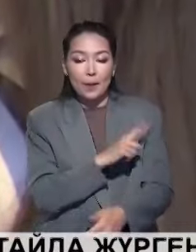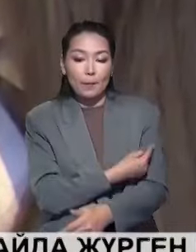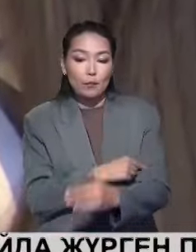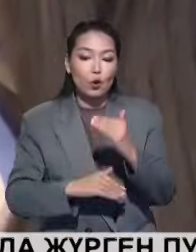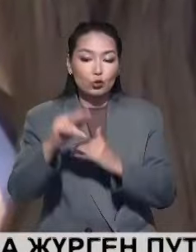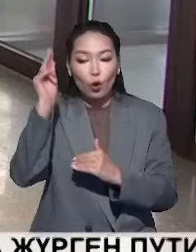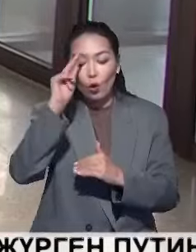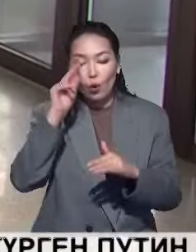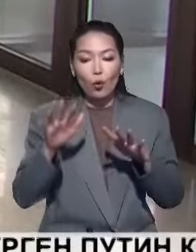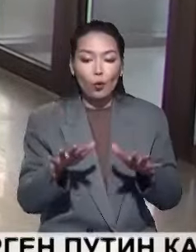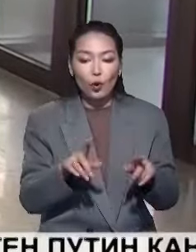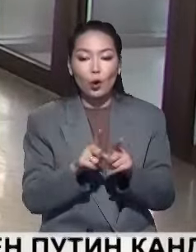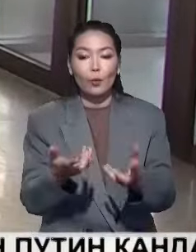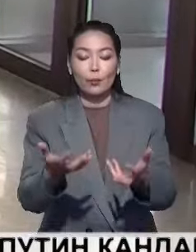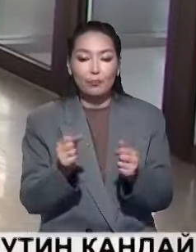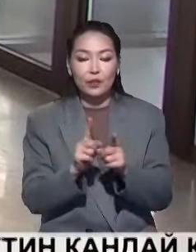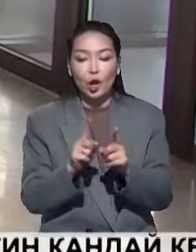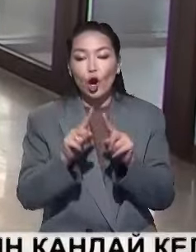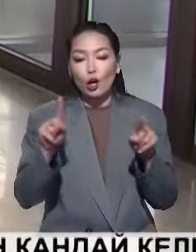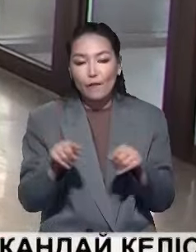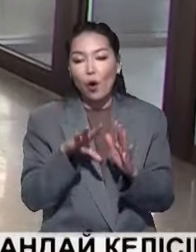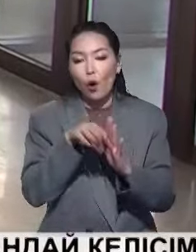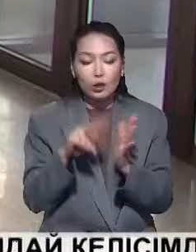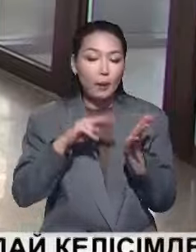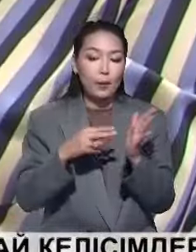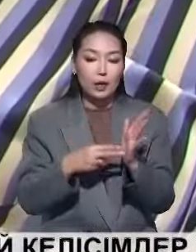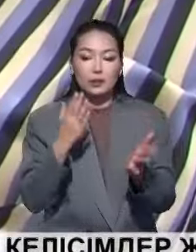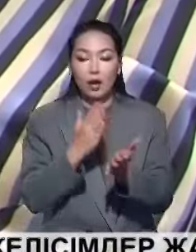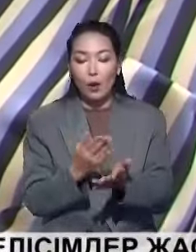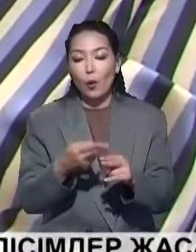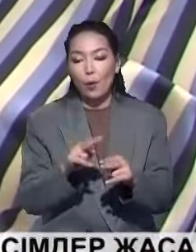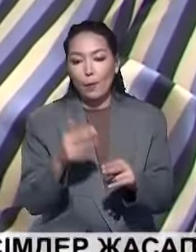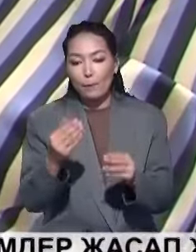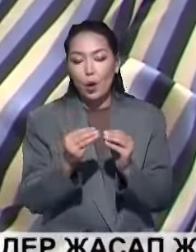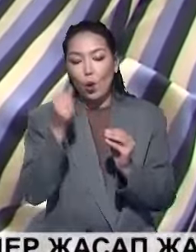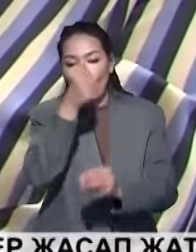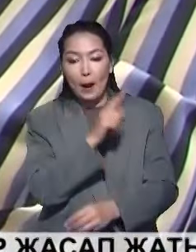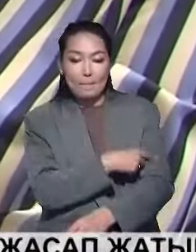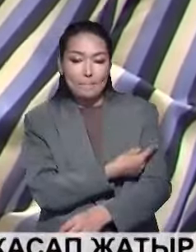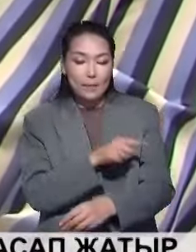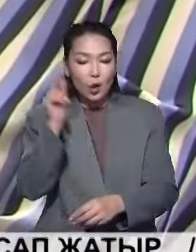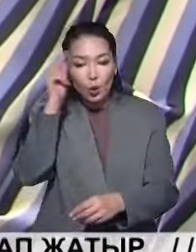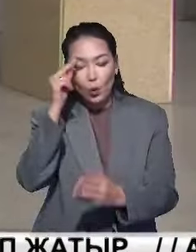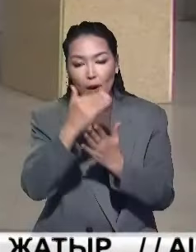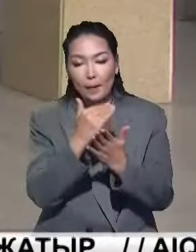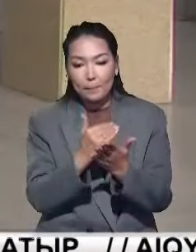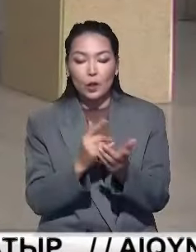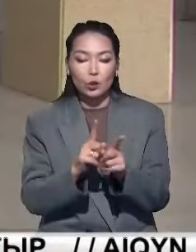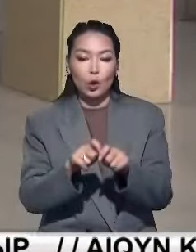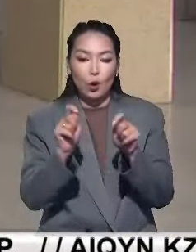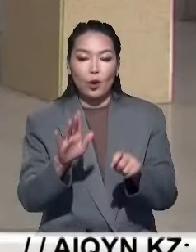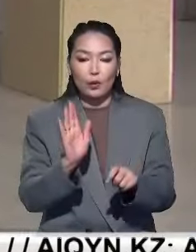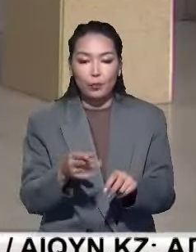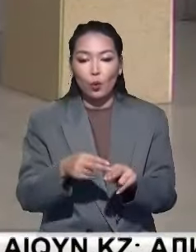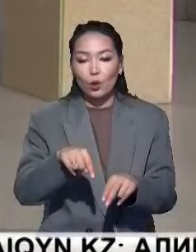оқу орындарына қабылдауға квота енгізу мәселесін қарастырып жатыр. Сондай-ақ 10 жылдық медициналық білім беру бағдарламалары құрылады. Осы жылдан